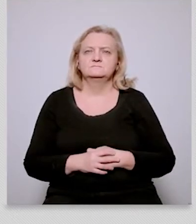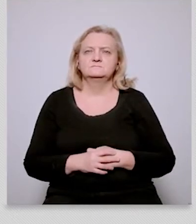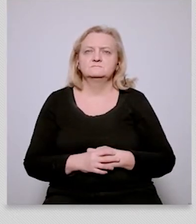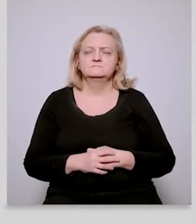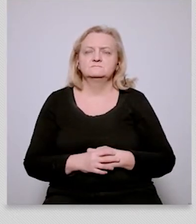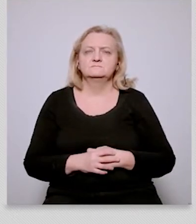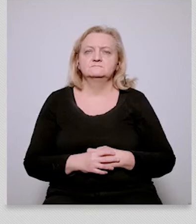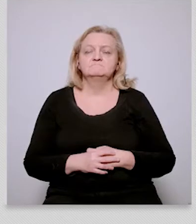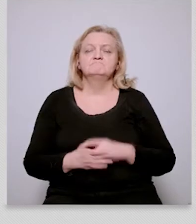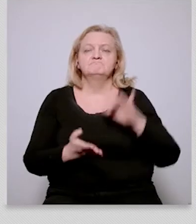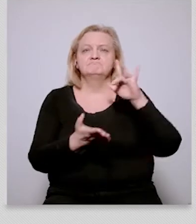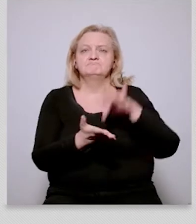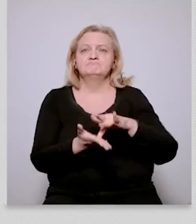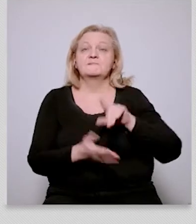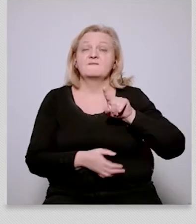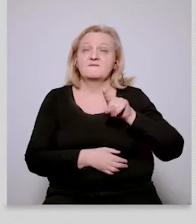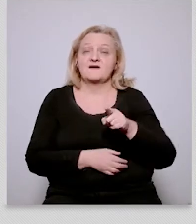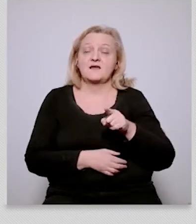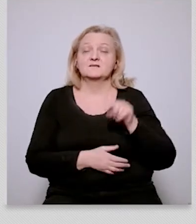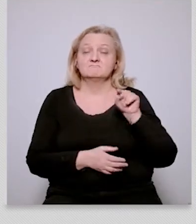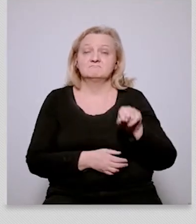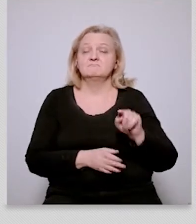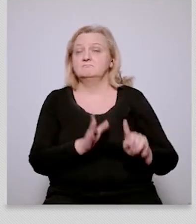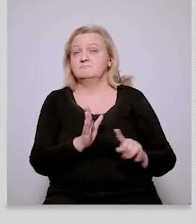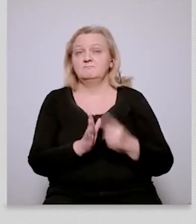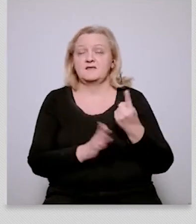W Francji po raz pierwszy